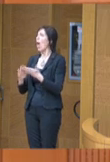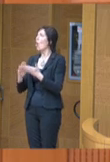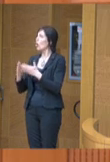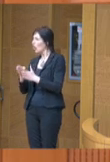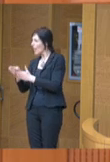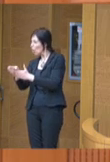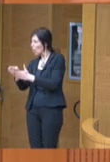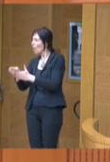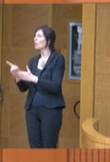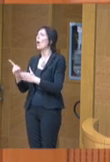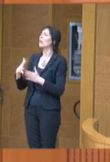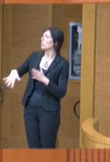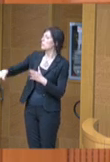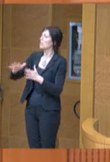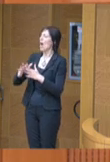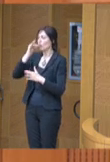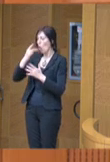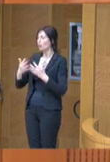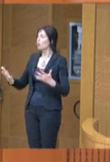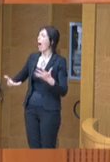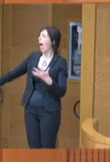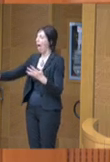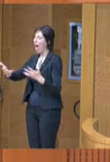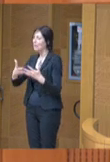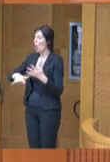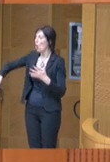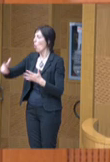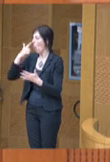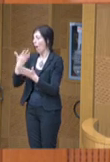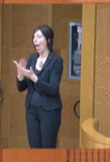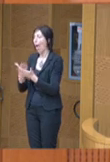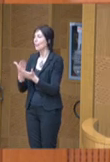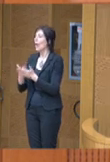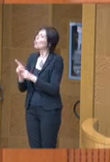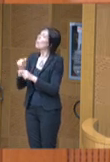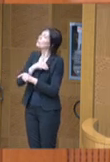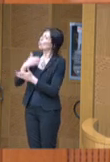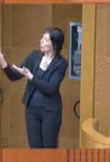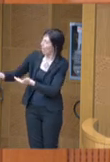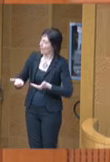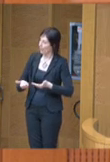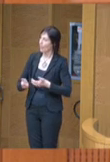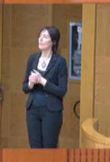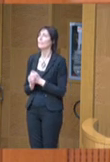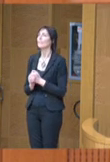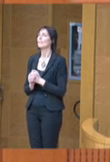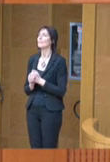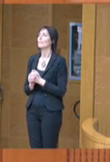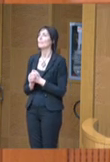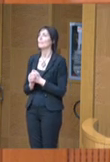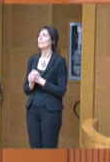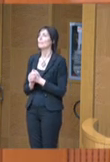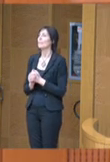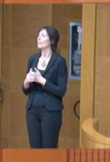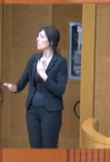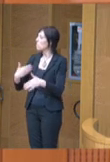che trova nello spazio del nostro giardino un luogo ideale per accogliere nuovamente i nostri studenti. Ben presto